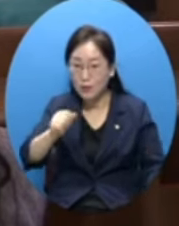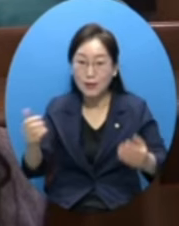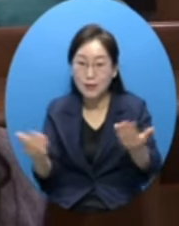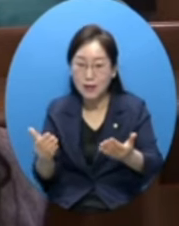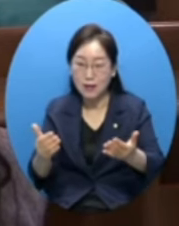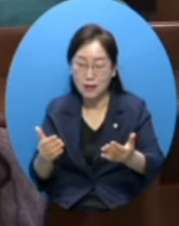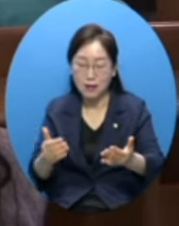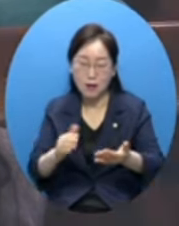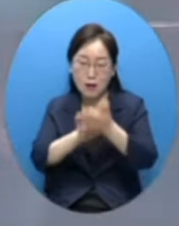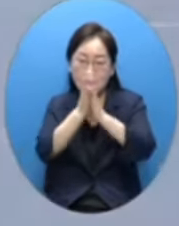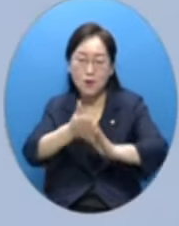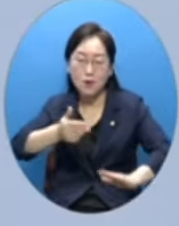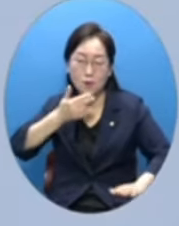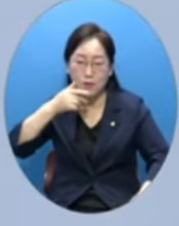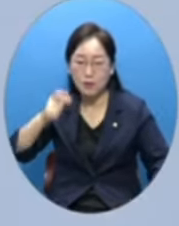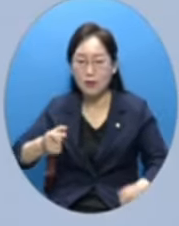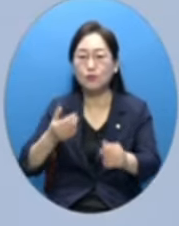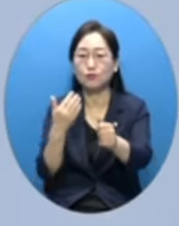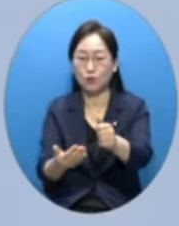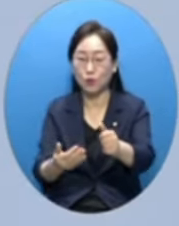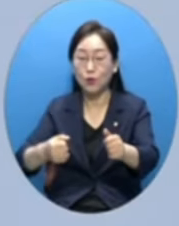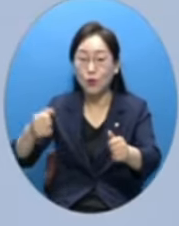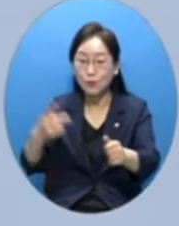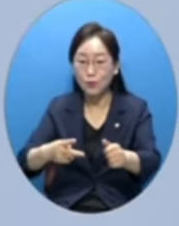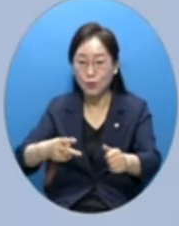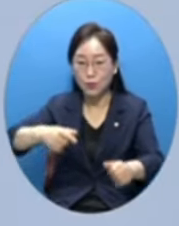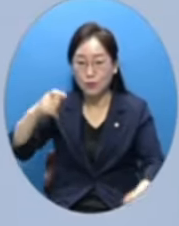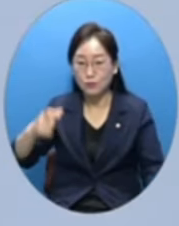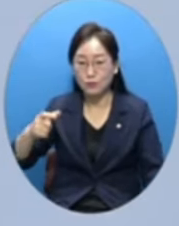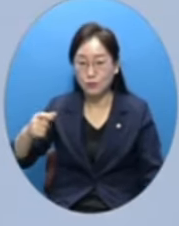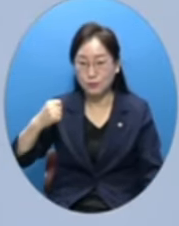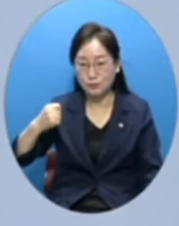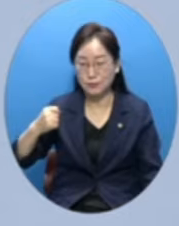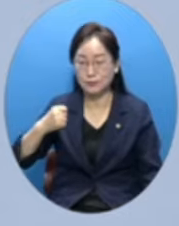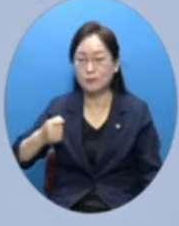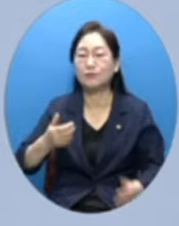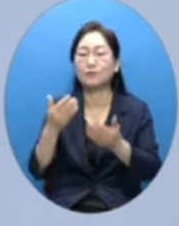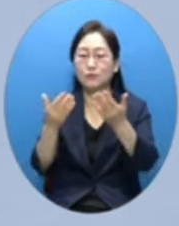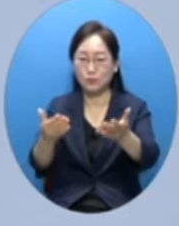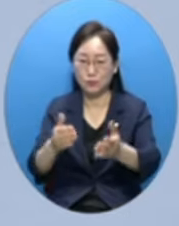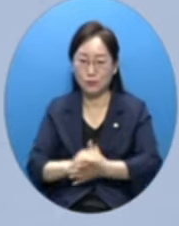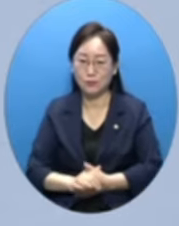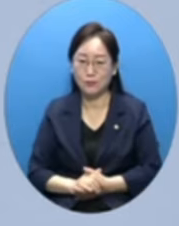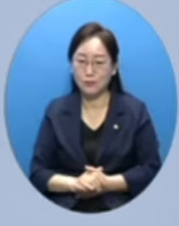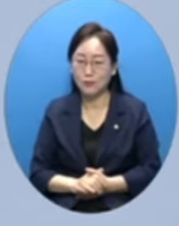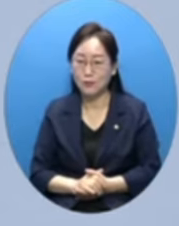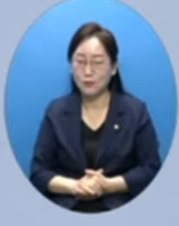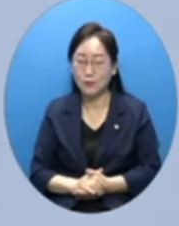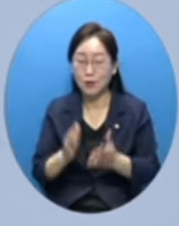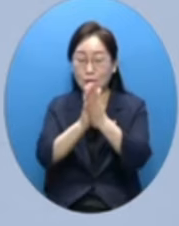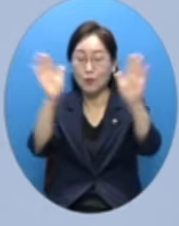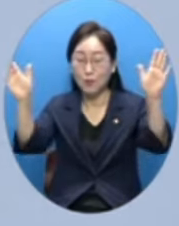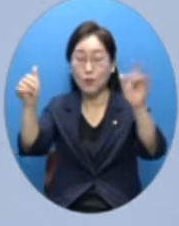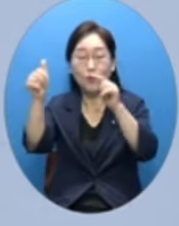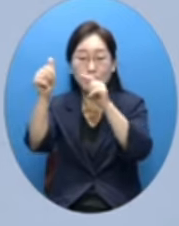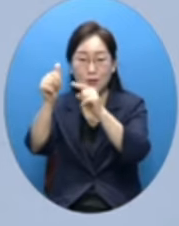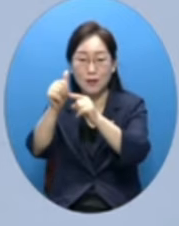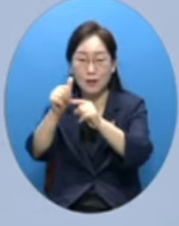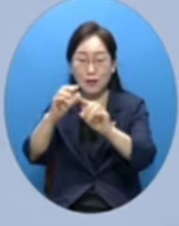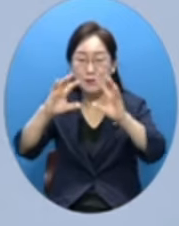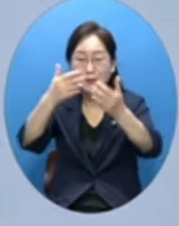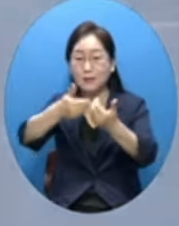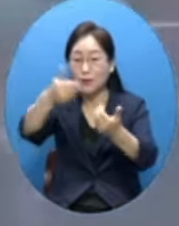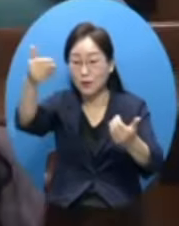온전하게 만들어 주시고 나가서 주님 안에서 굳건하고 강하게 만들어 주시는 것입니다 모세가 세상을 떠나기